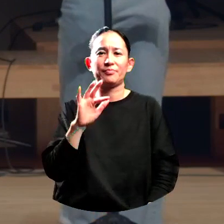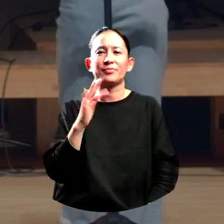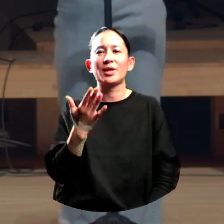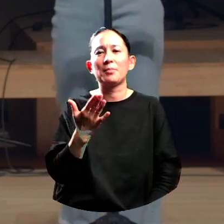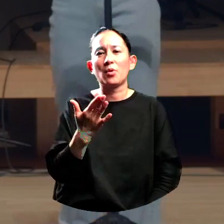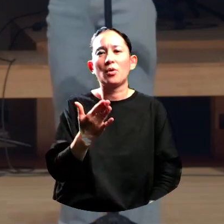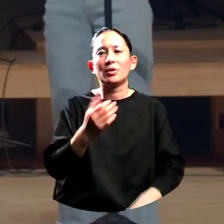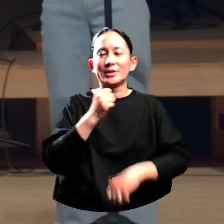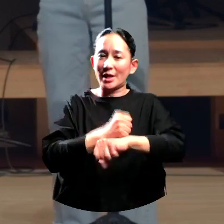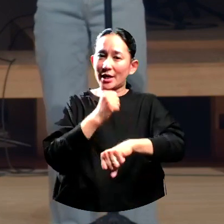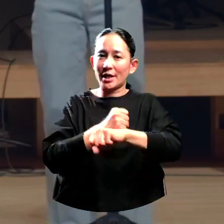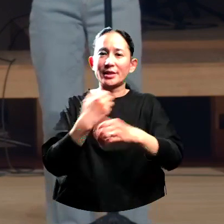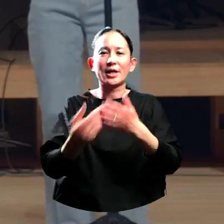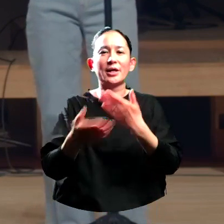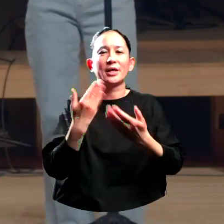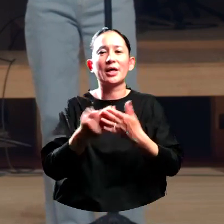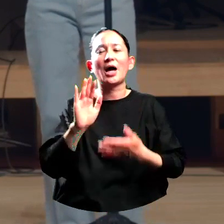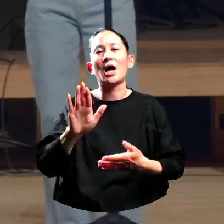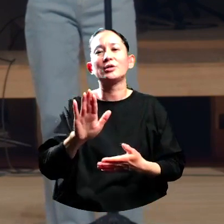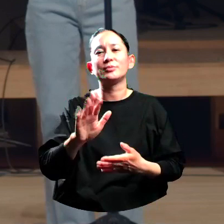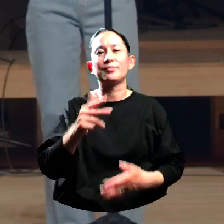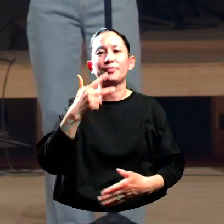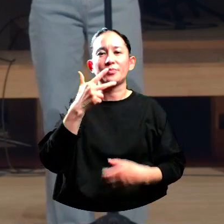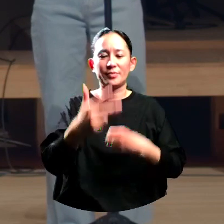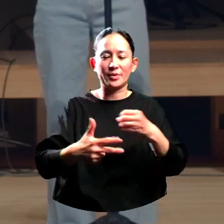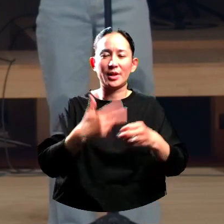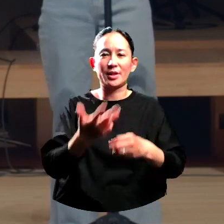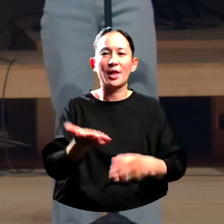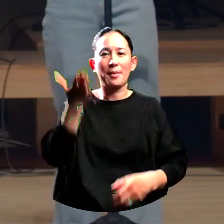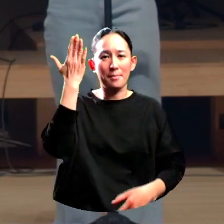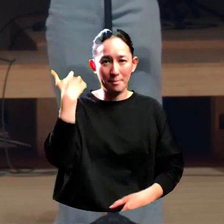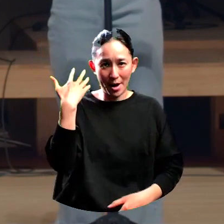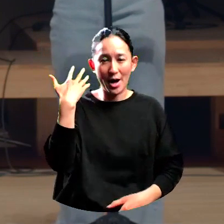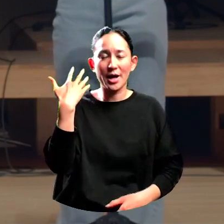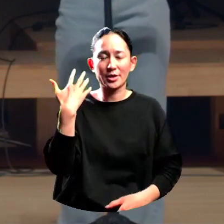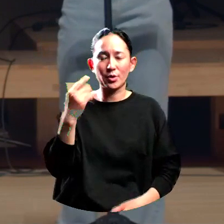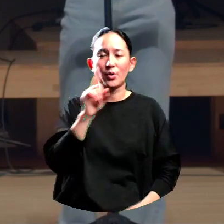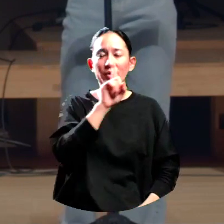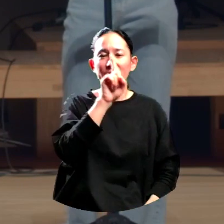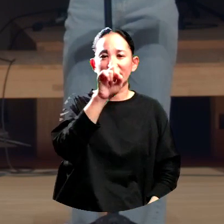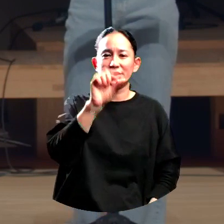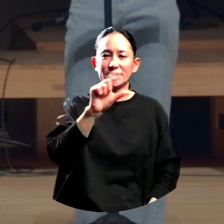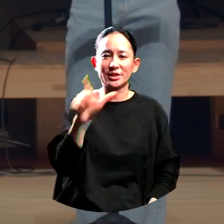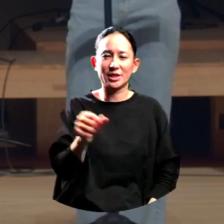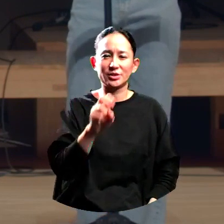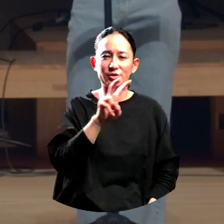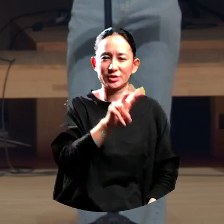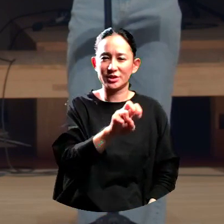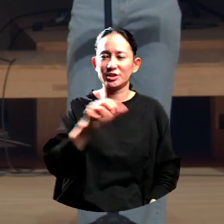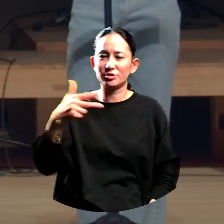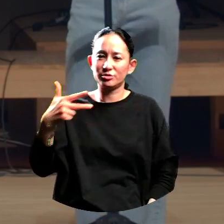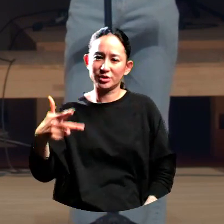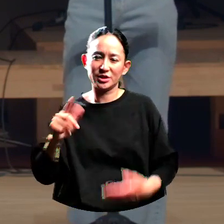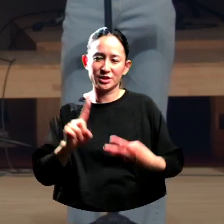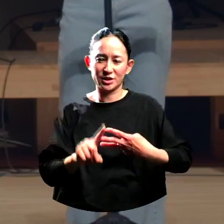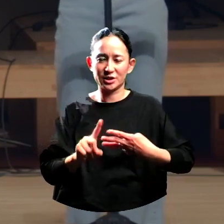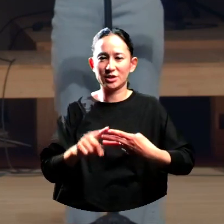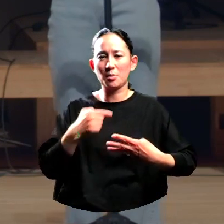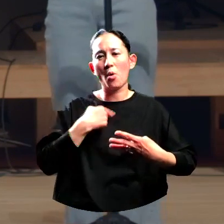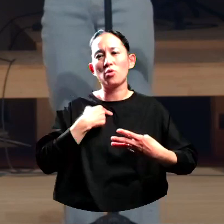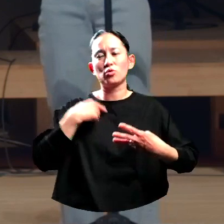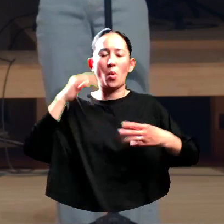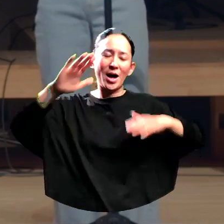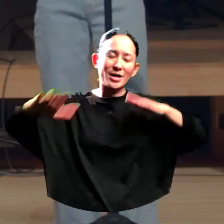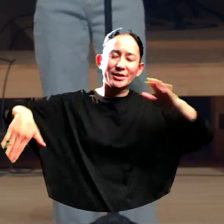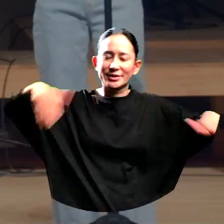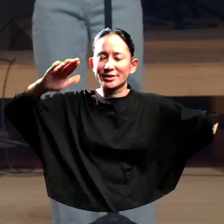might never be able to surf again. 7年前の1月27日、サーフィン中に僕は事故で顔面骨折しました。 This happened